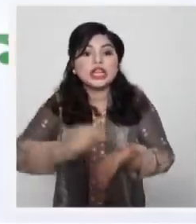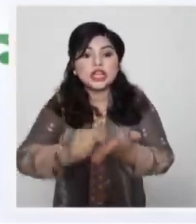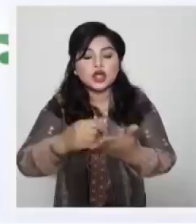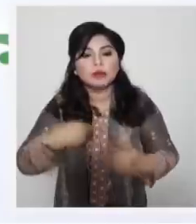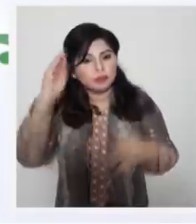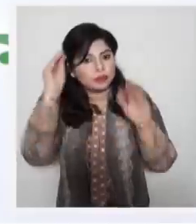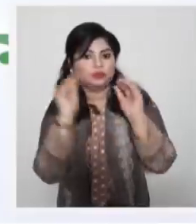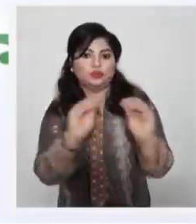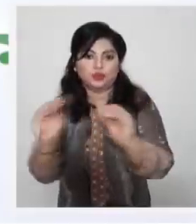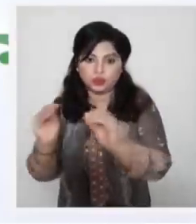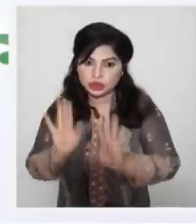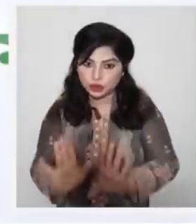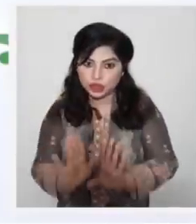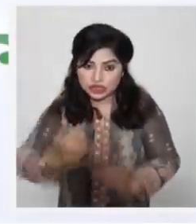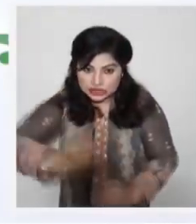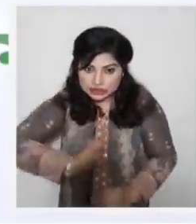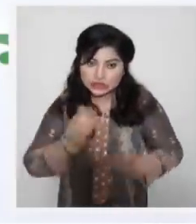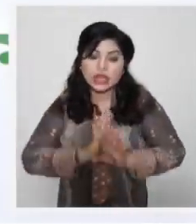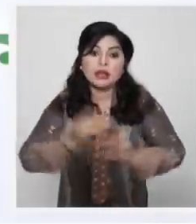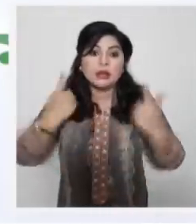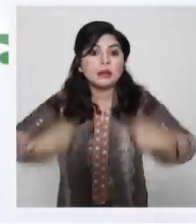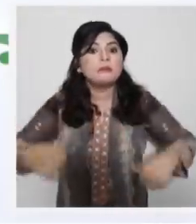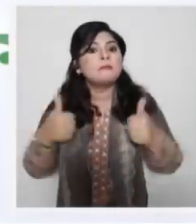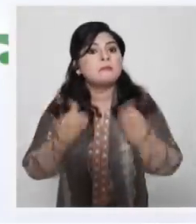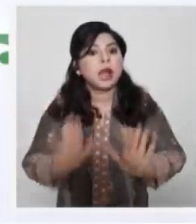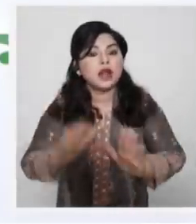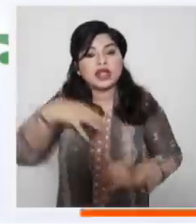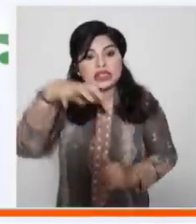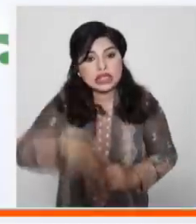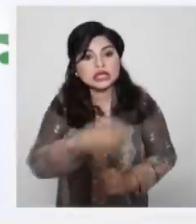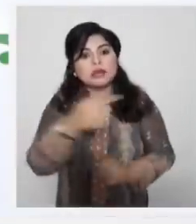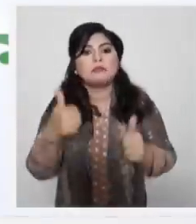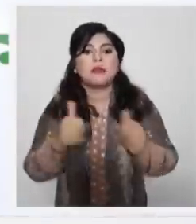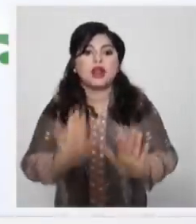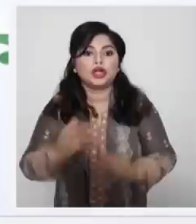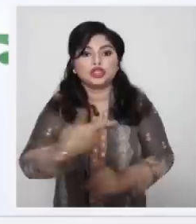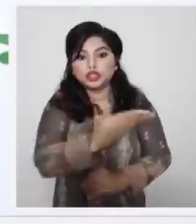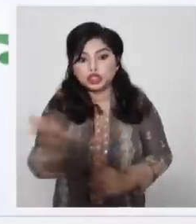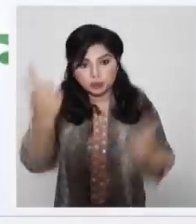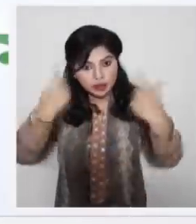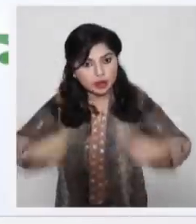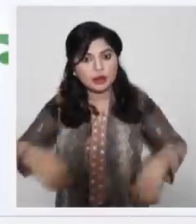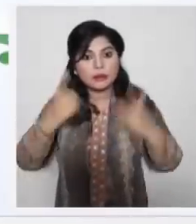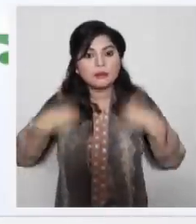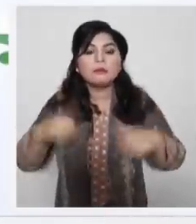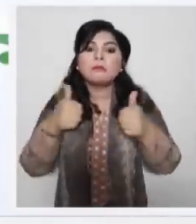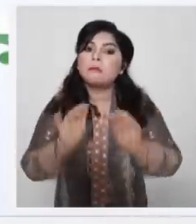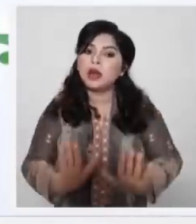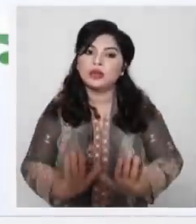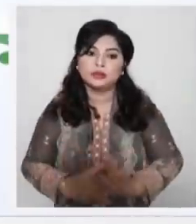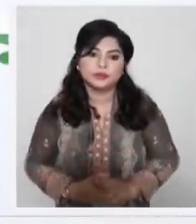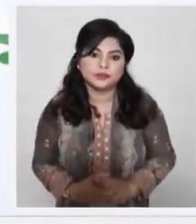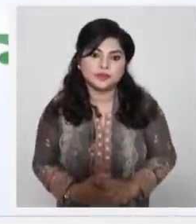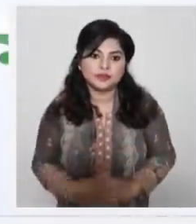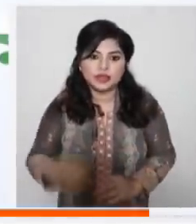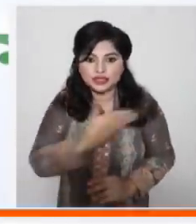আমাদের স্বাস্থ্যবিধি মেনে রাখার জন্য উপদেশ দেন, পরামর্শ দেন, আমরা যেন এই উপদেশ এবং পরামর্শগুলো মেনে চলি, নিজেকে সুরক্ষিত রাখি,